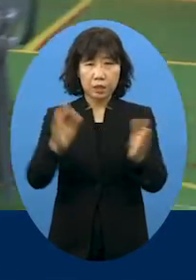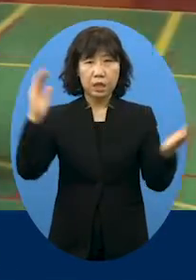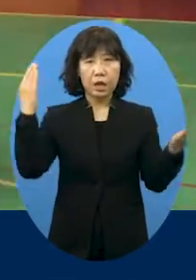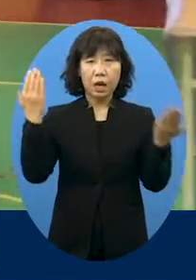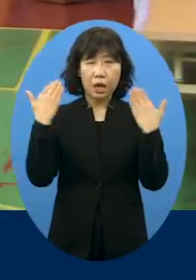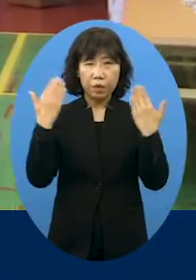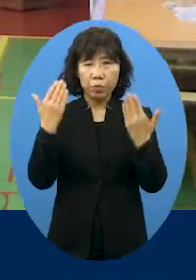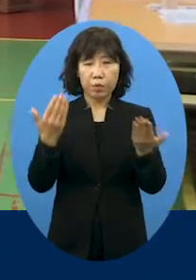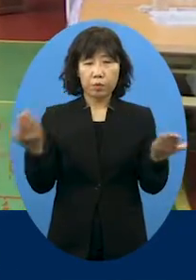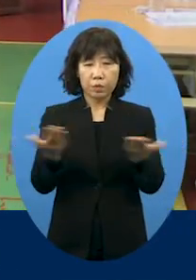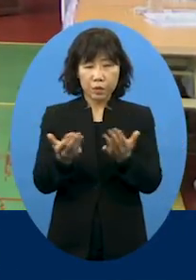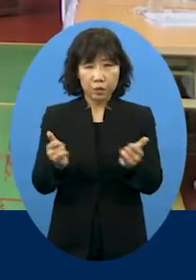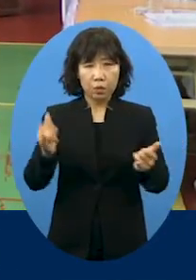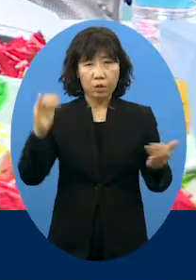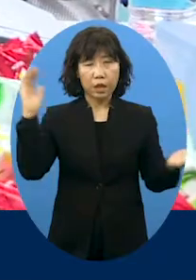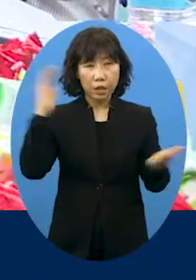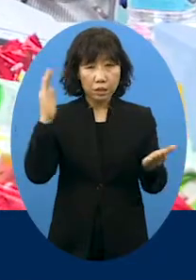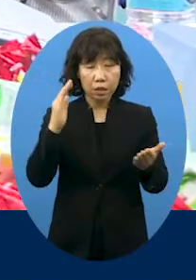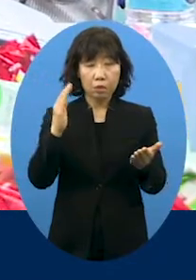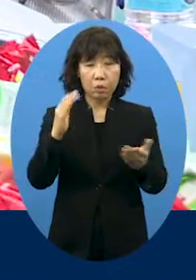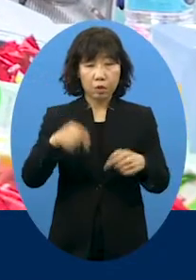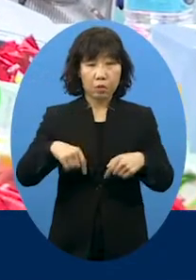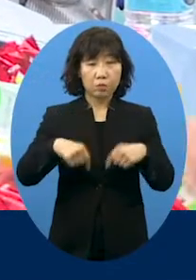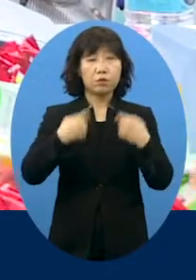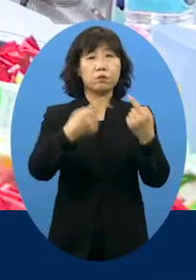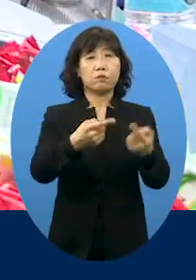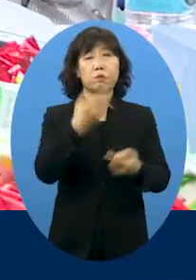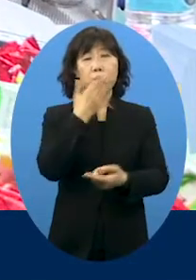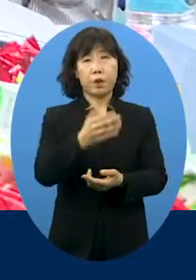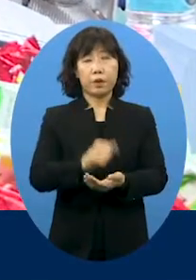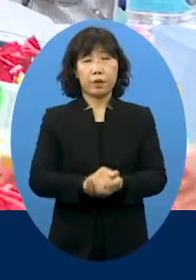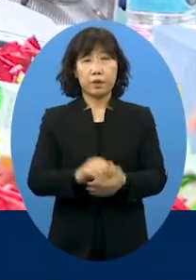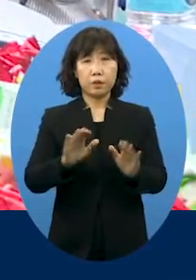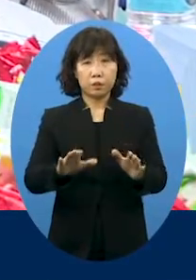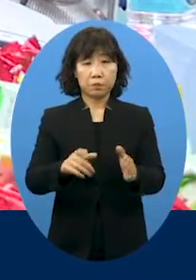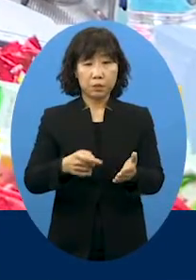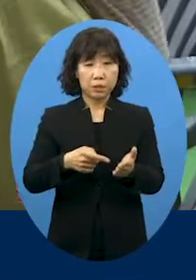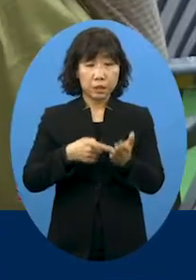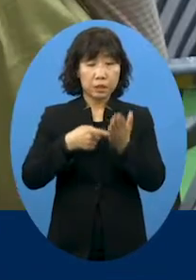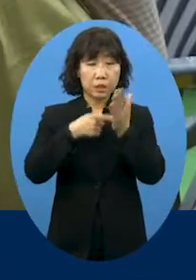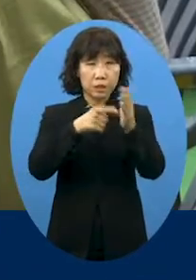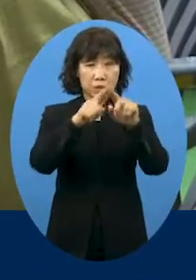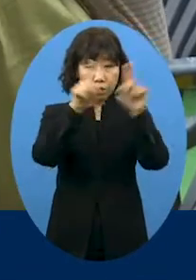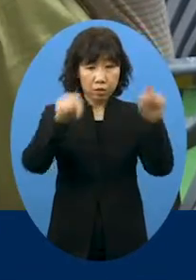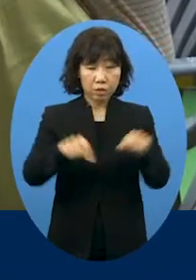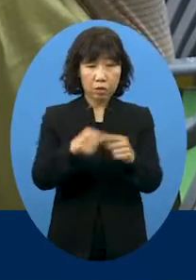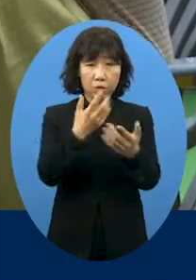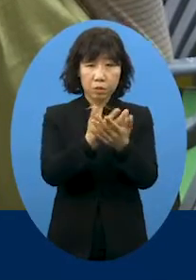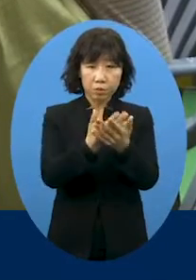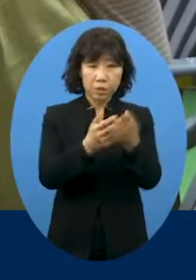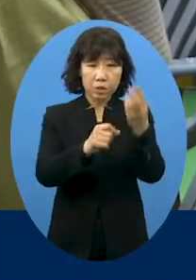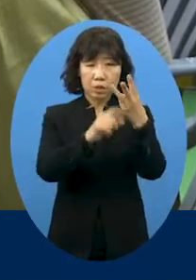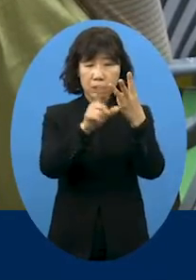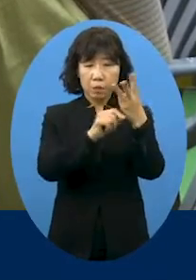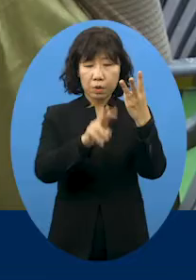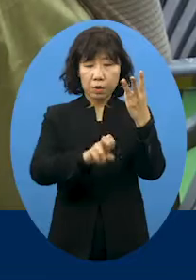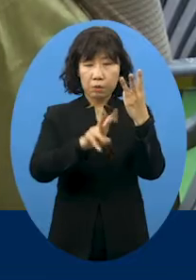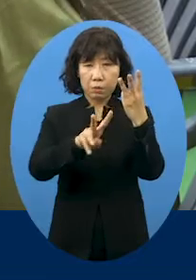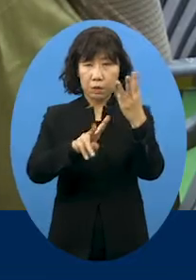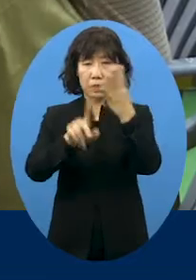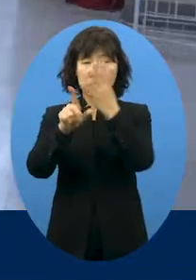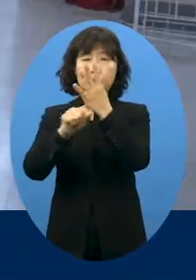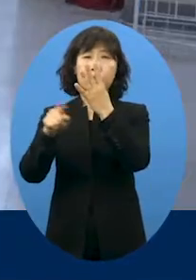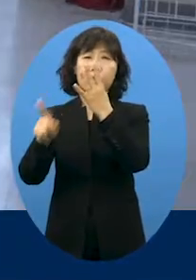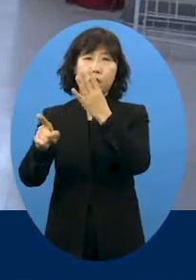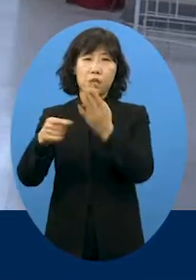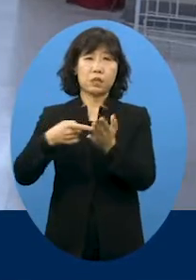학교에 직원과 학생이라면 누구나 제안이 가능합니다 제안 사업 신청서 접수 기간은 3월 22일부터 4월